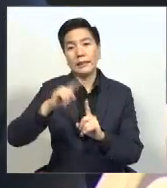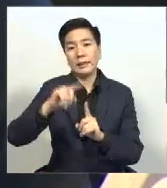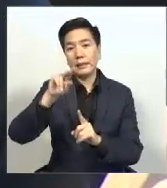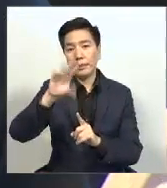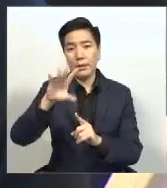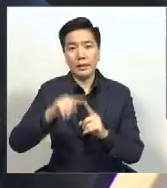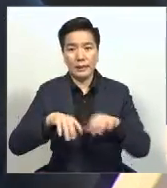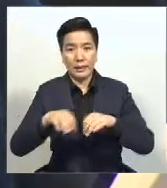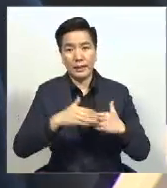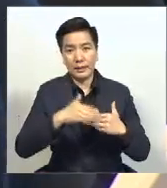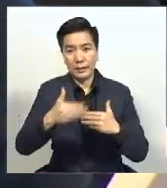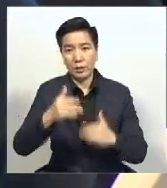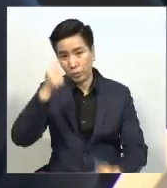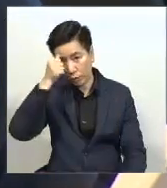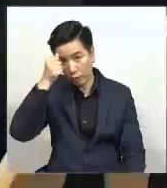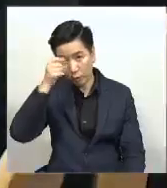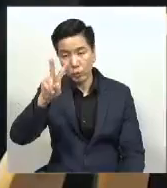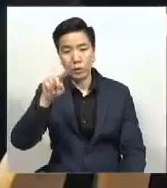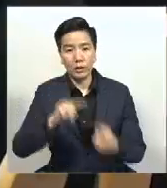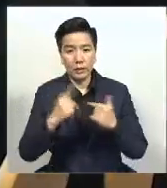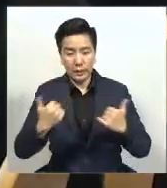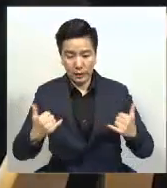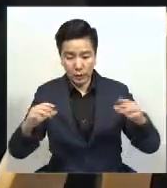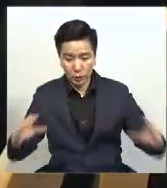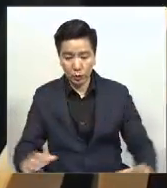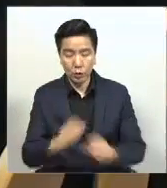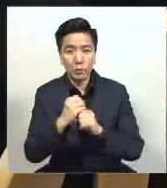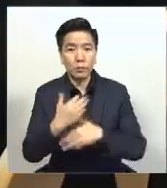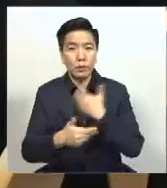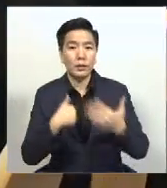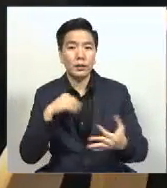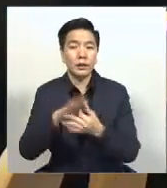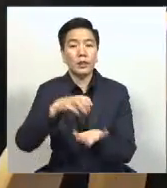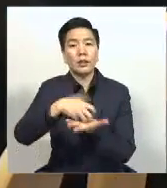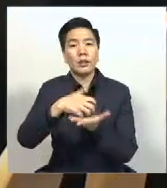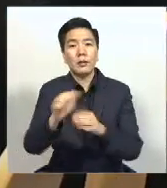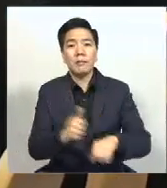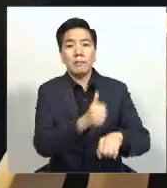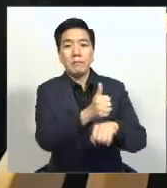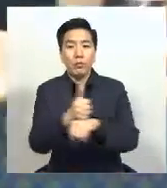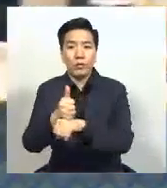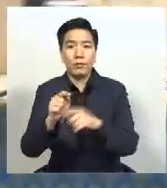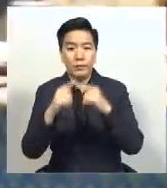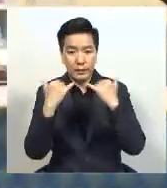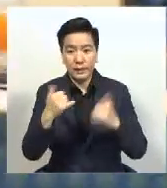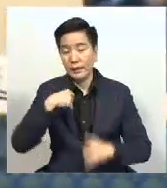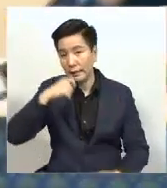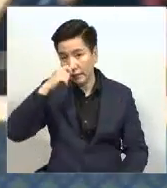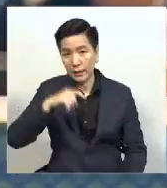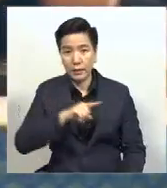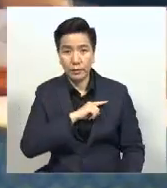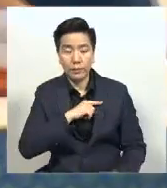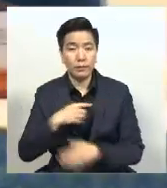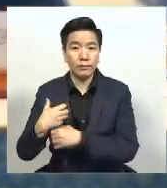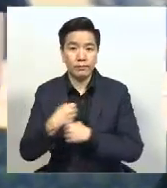35ที่จะเกิดขึ้นในอีก2วันข้างหน้าที่จะต้องสรุปความคืบหน้าเพื่อรายงานต่อผู้นำโดยไทยนะคะรับหน้าที่ประธ